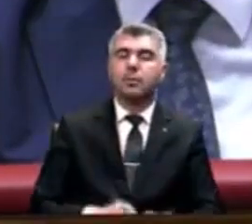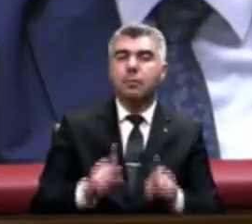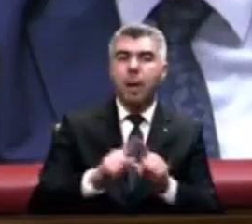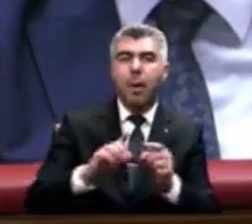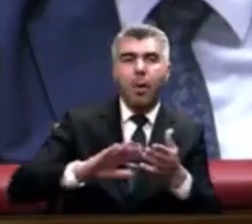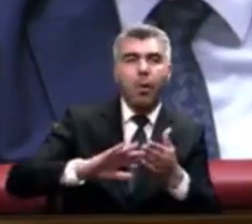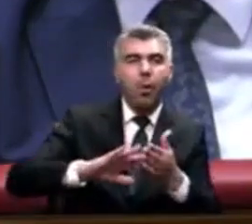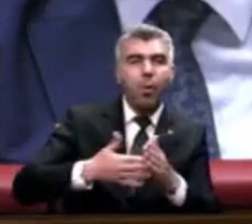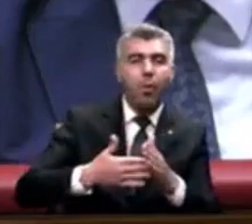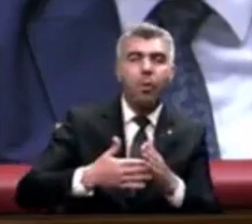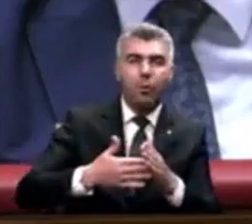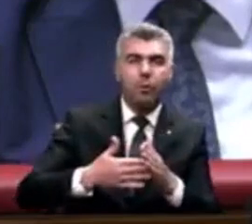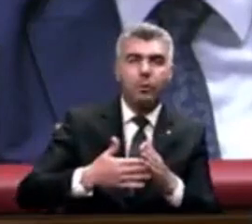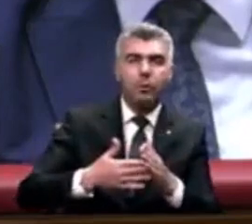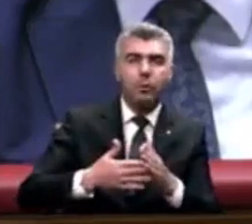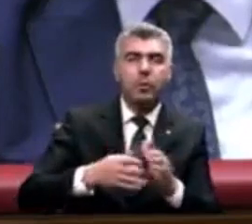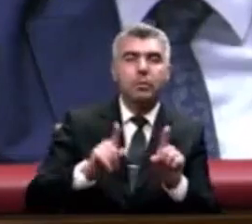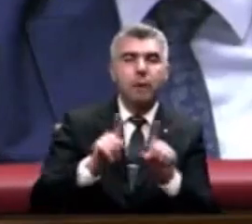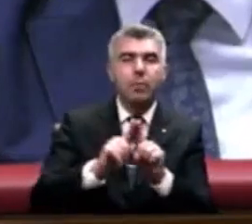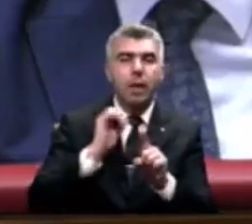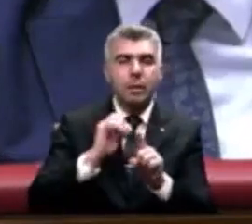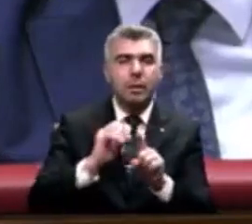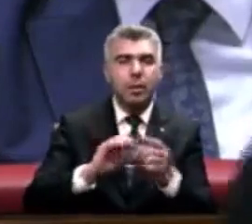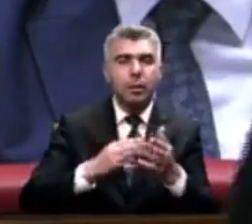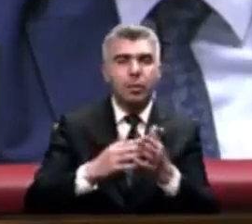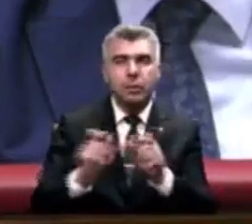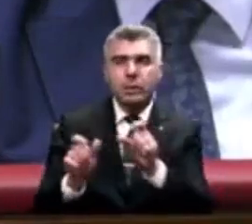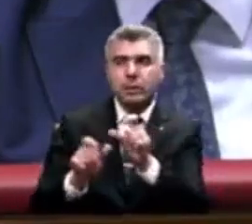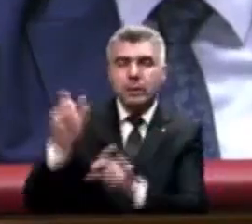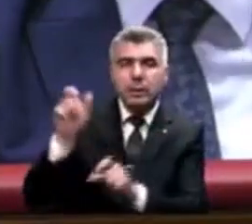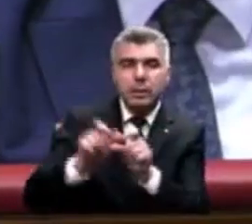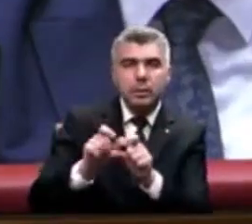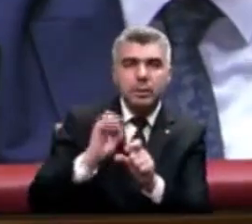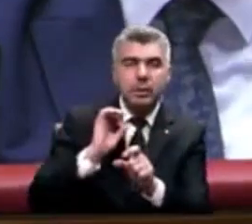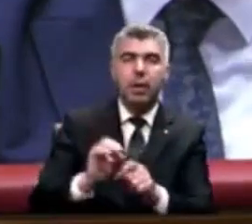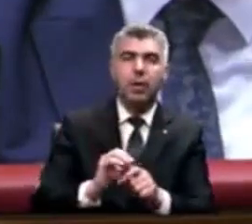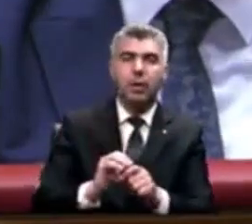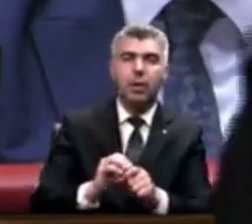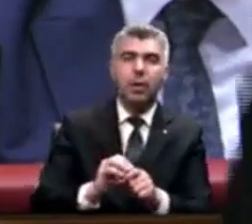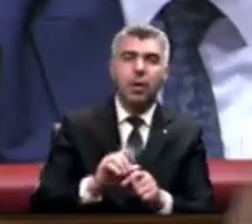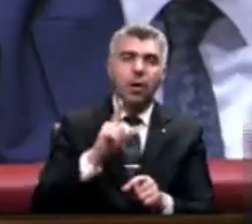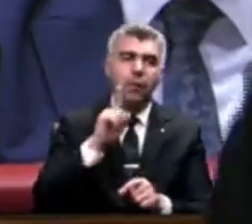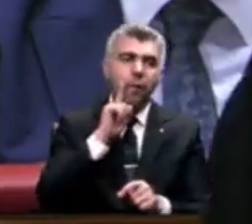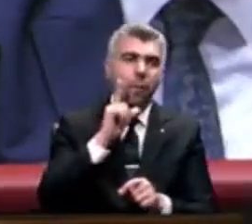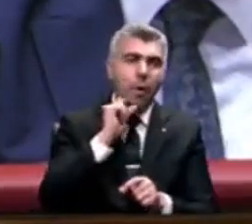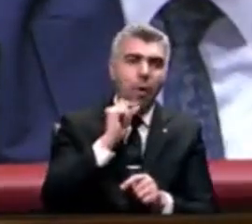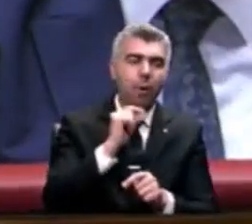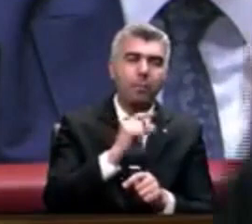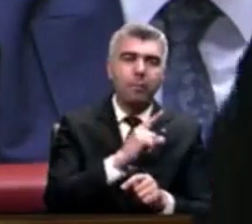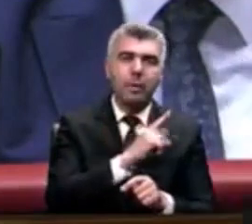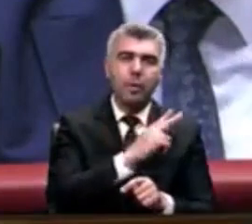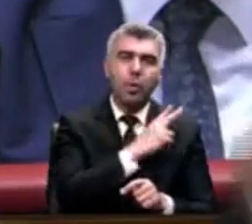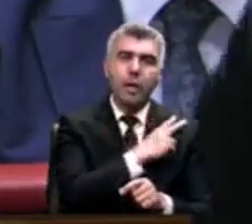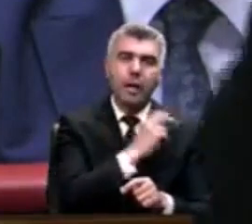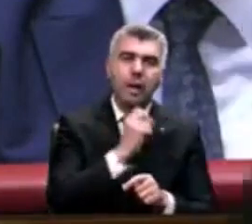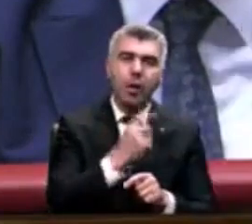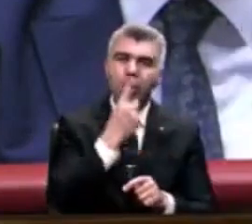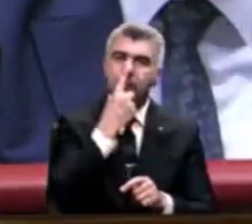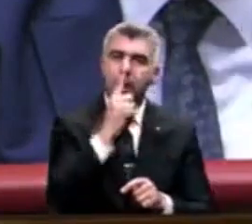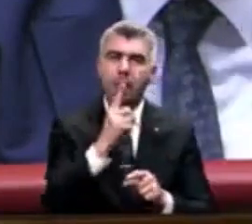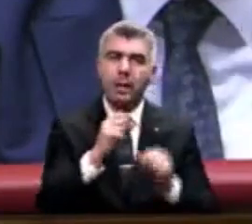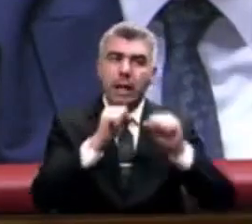كل المؤسسات التقريرية ديالنا، وترفض من جميع نساء ورجال التعليم، واليوم الساحة تغلي